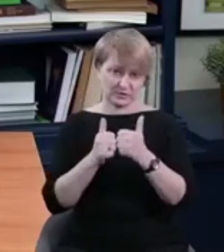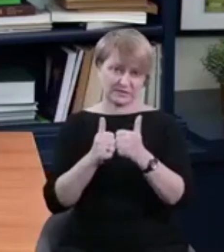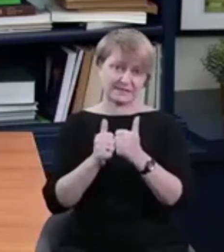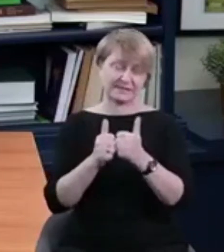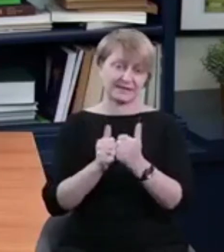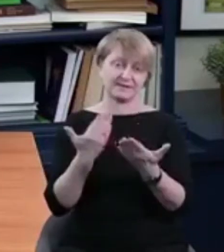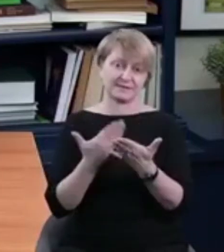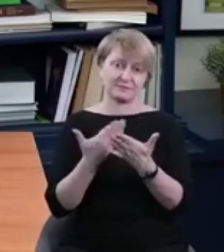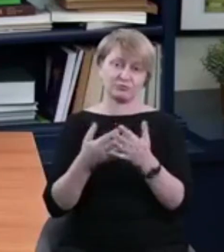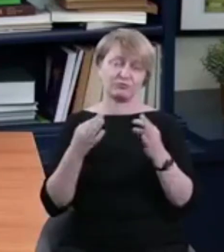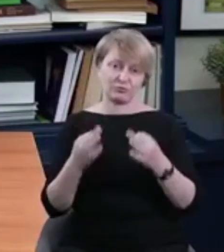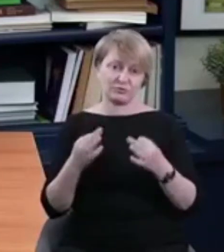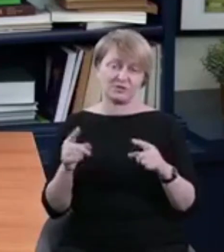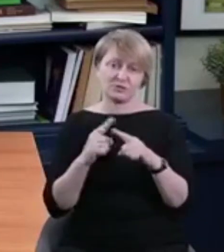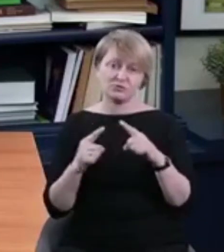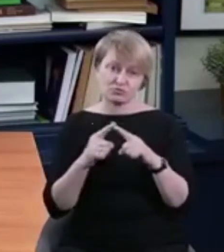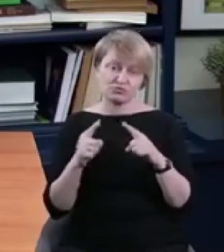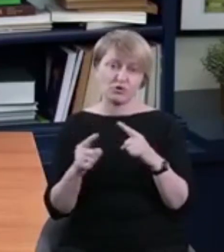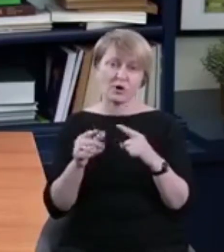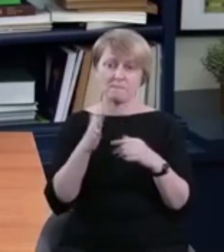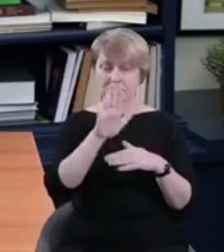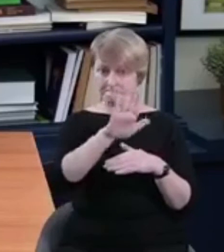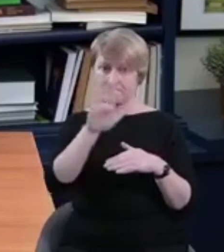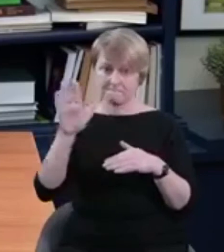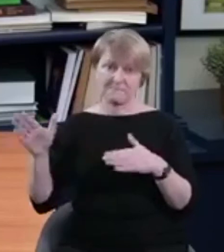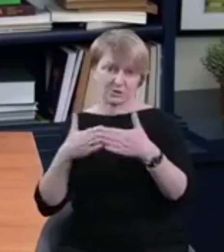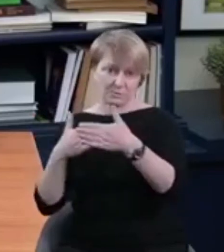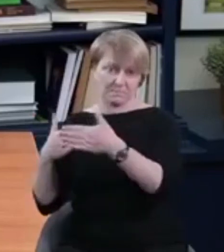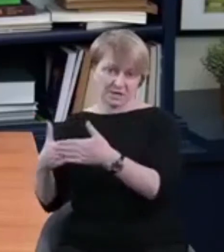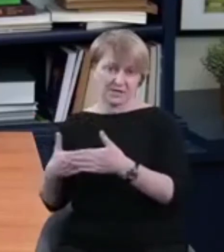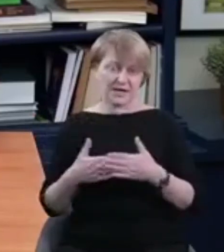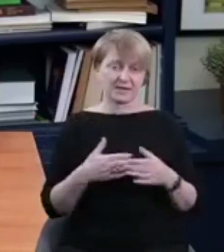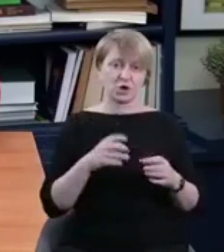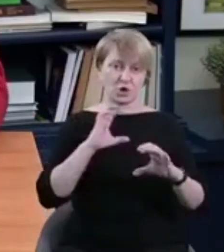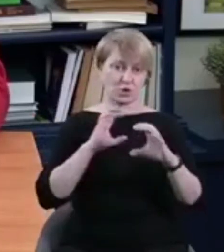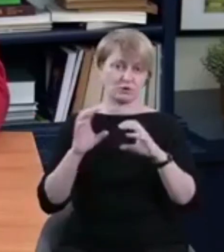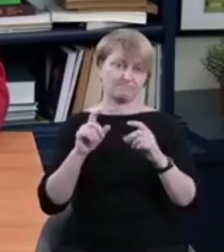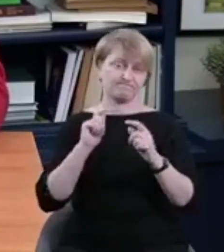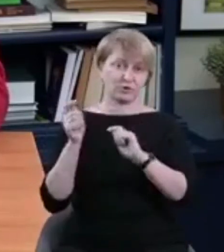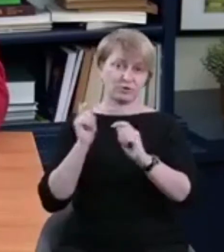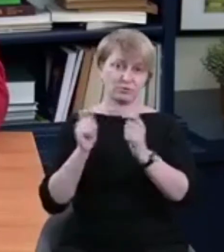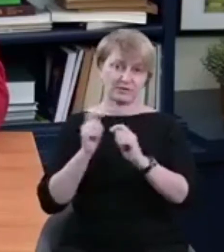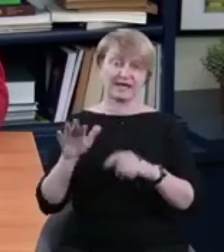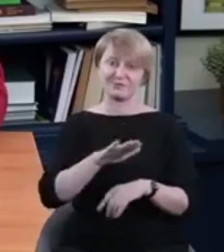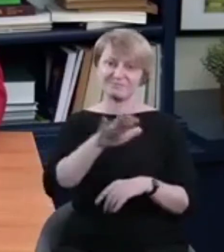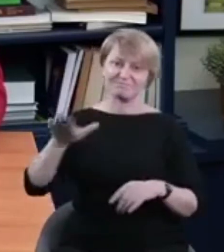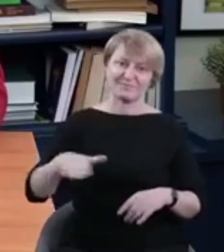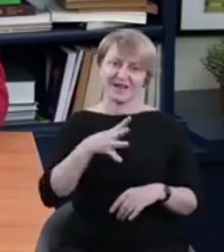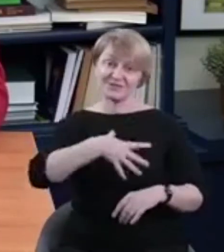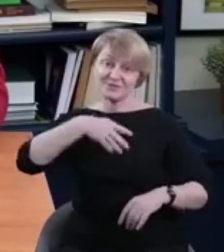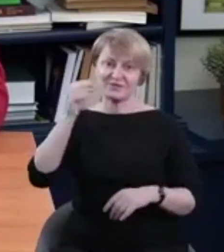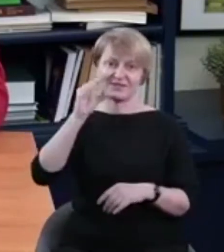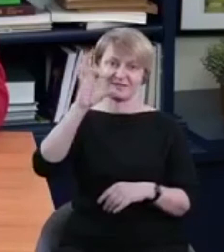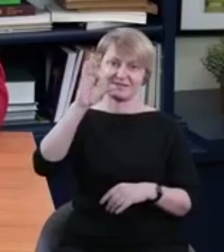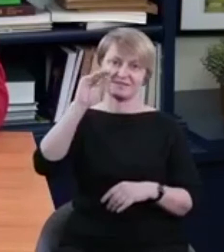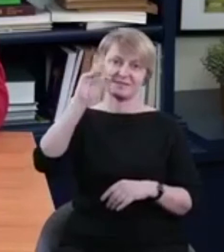o obudowę obudowę no jestem w przypomnę pracującego sebastiana który również zrealizowany